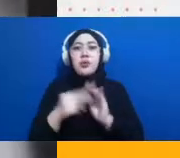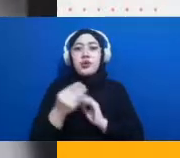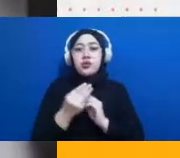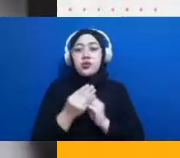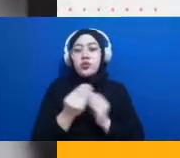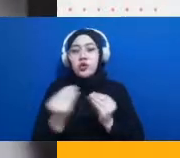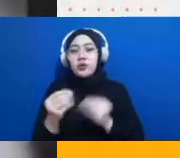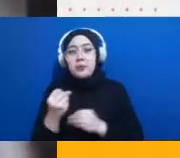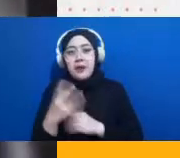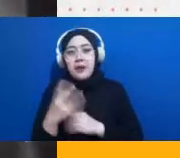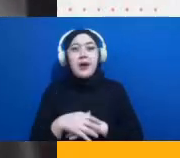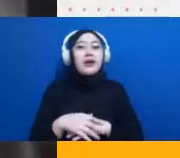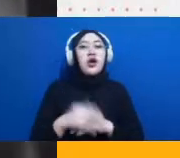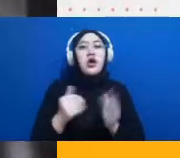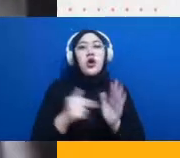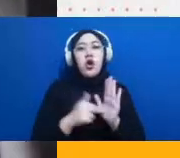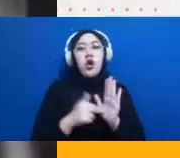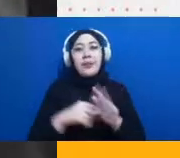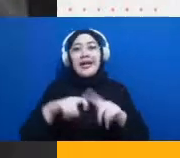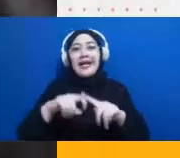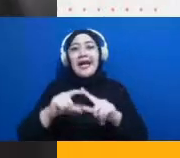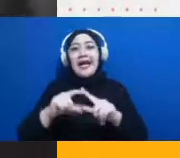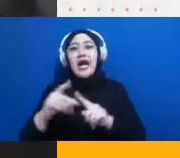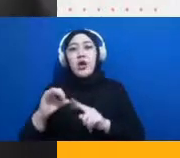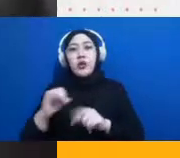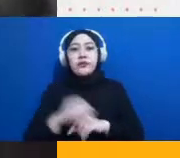akhir Kahoot, kirim ke